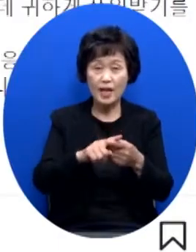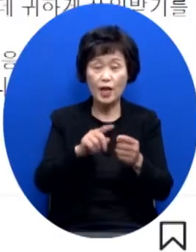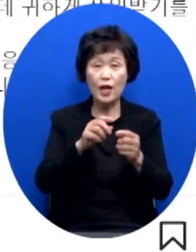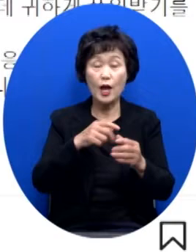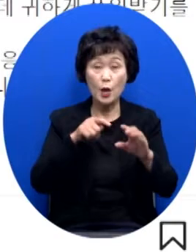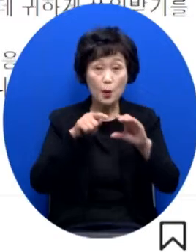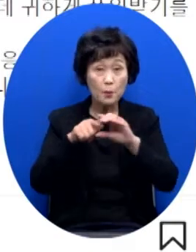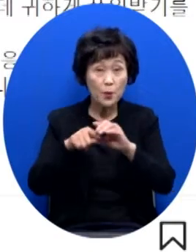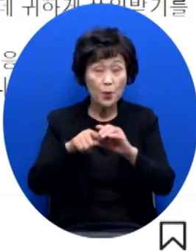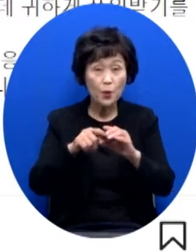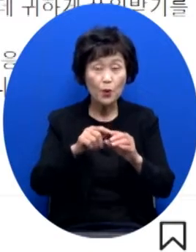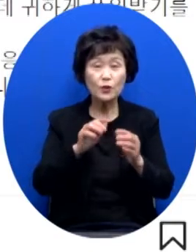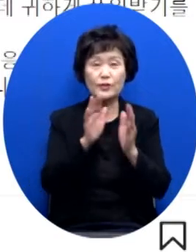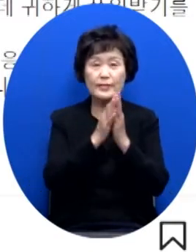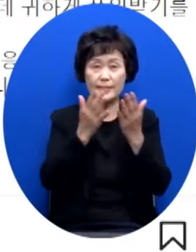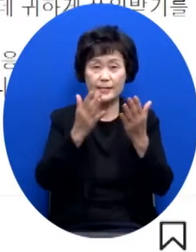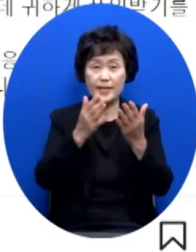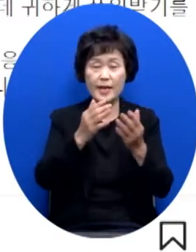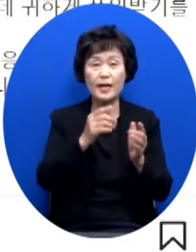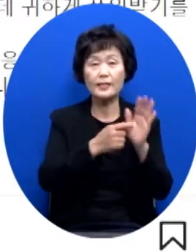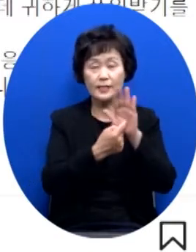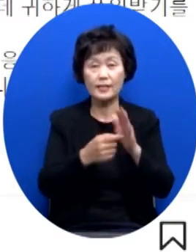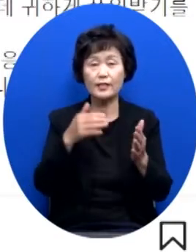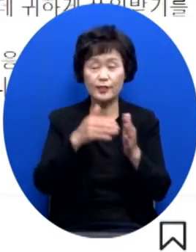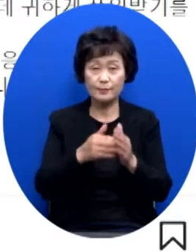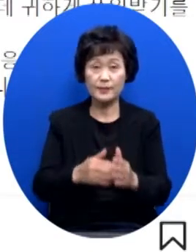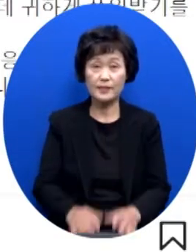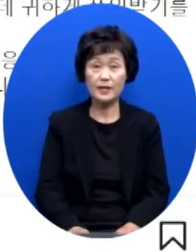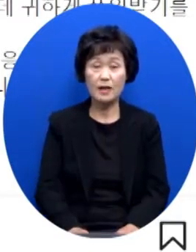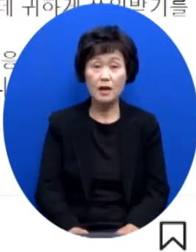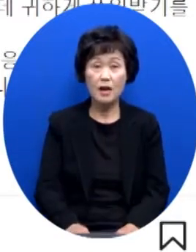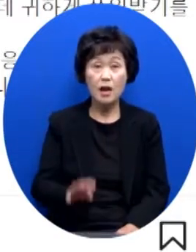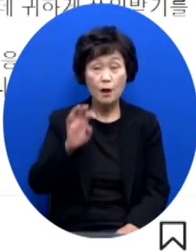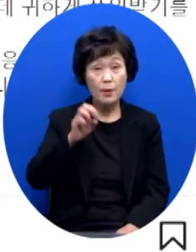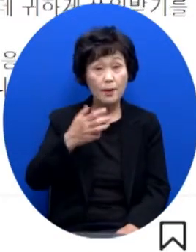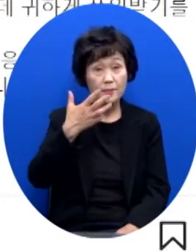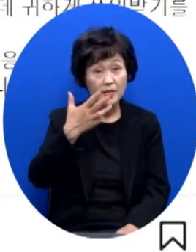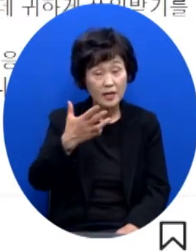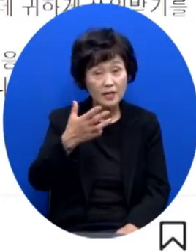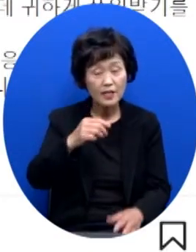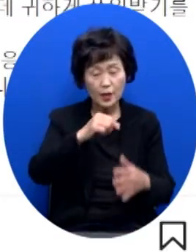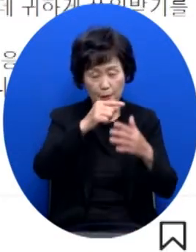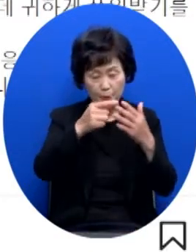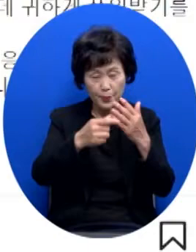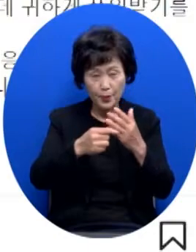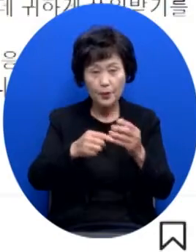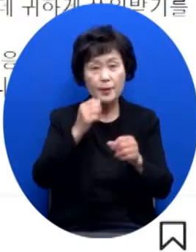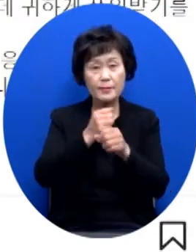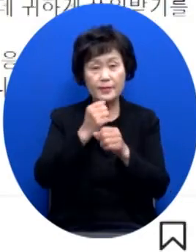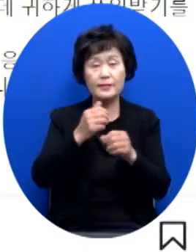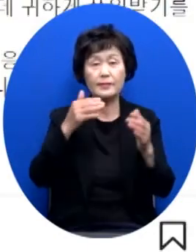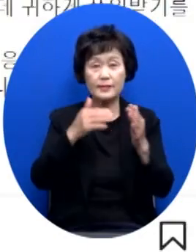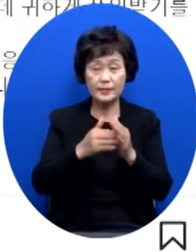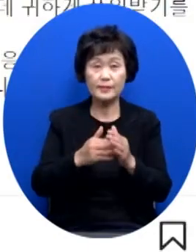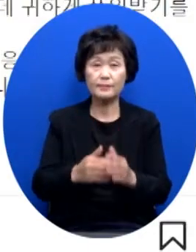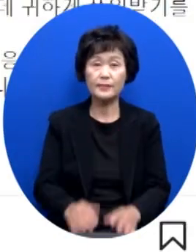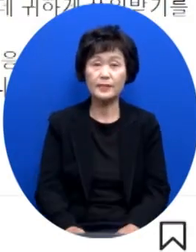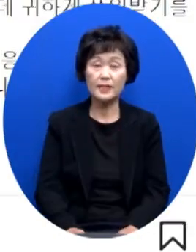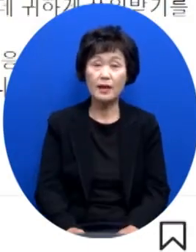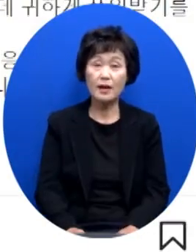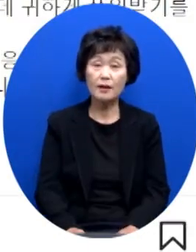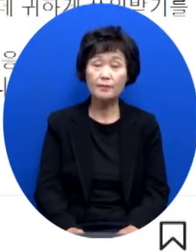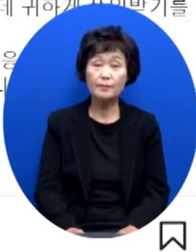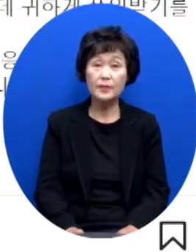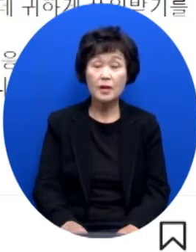성경적 성유리 표준 않은 총 12년 과정으로 48개 커리큘럼으로 구성돼 있습니다 카 도시 아카데미는